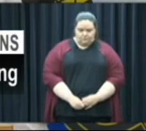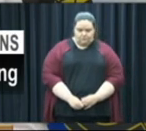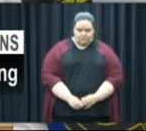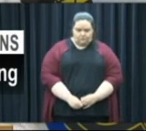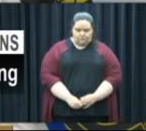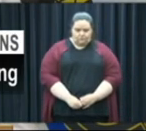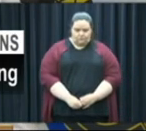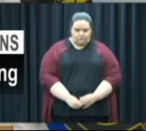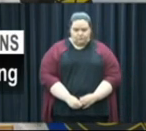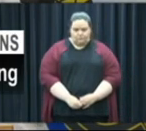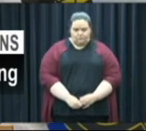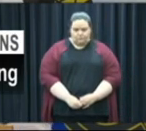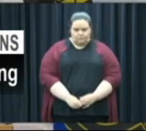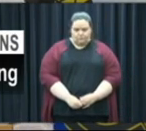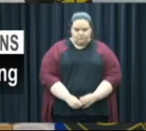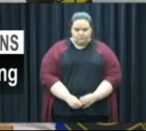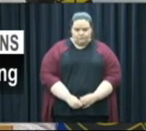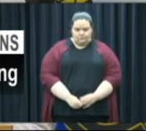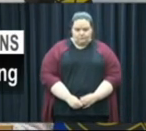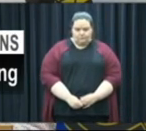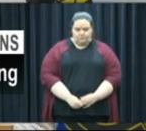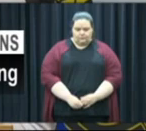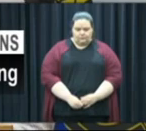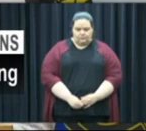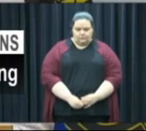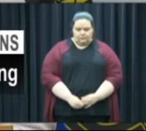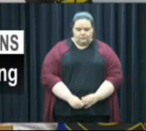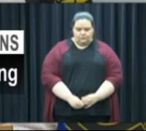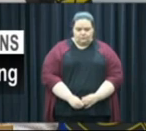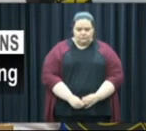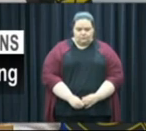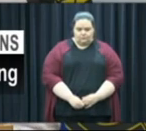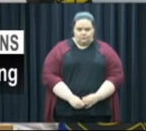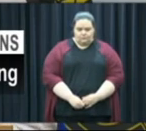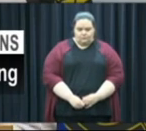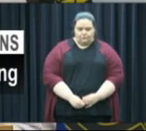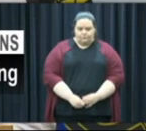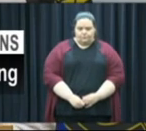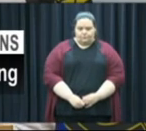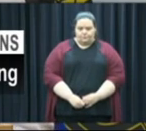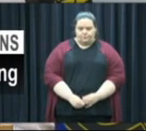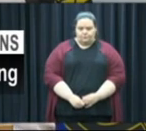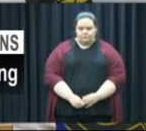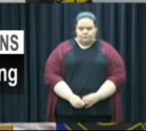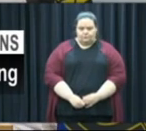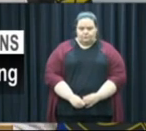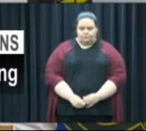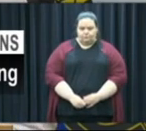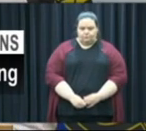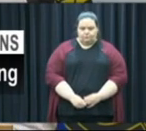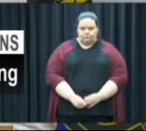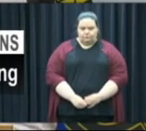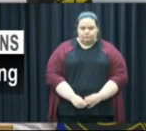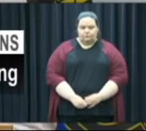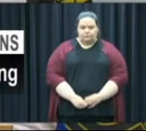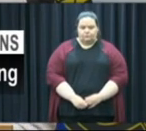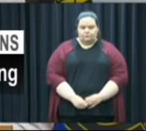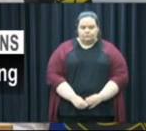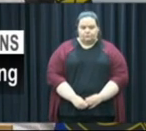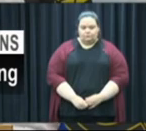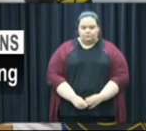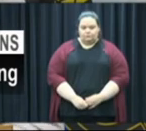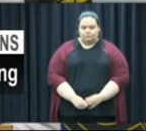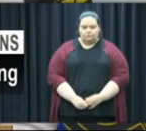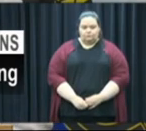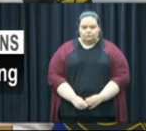chaque province ou territoire peut implémenter les directives